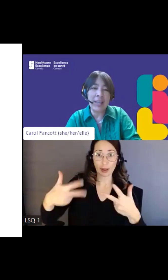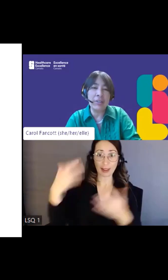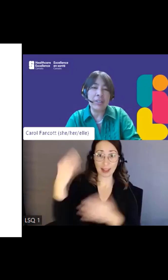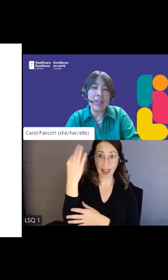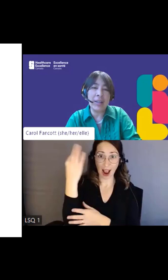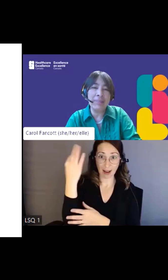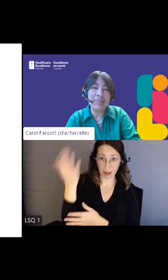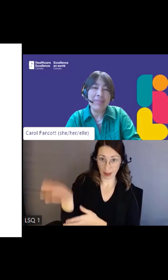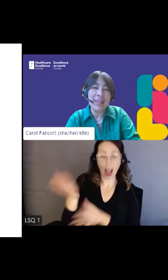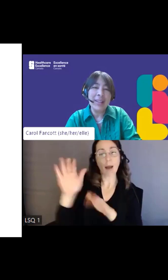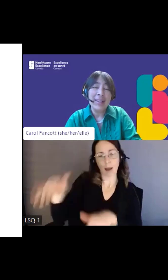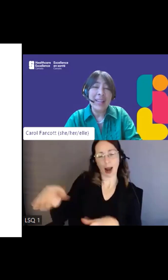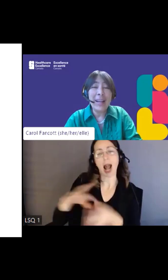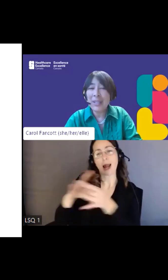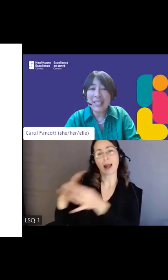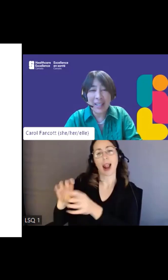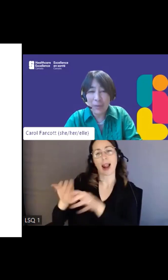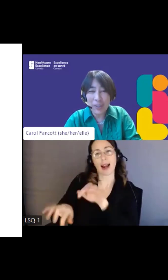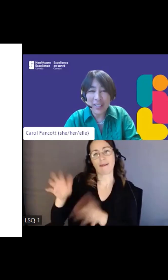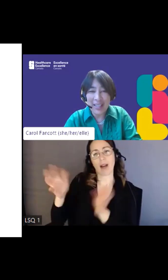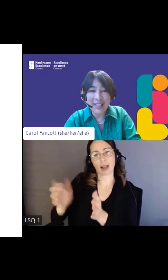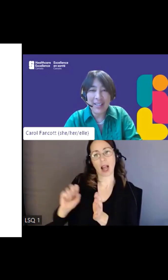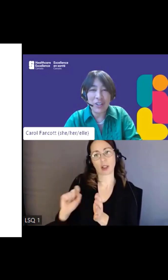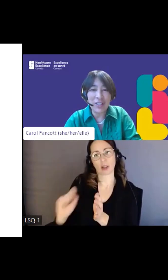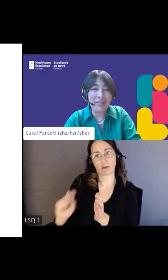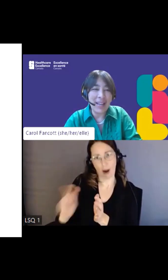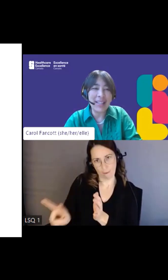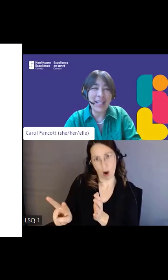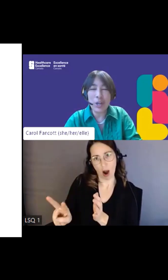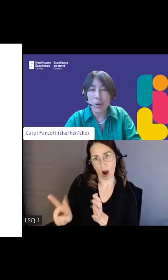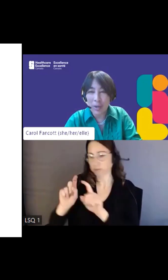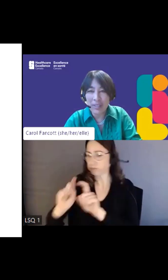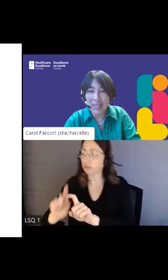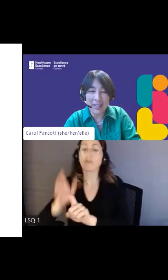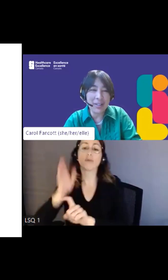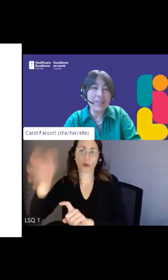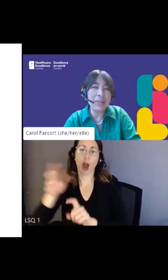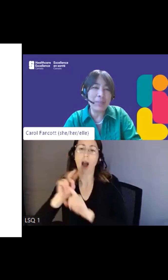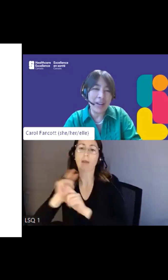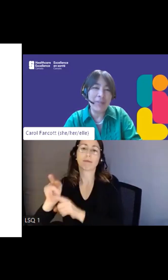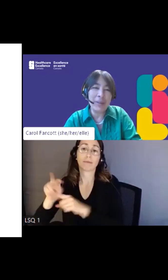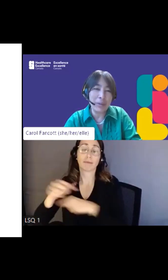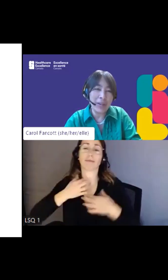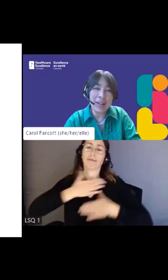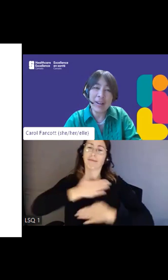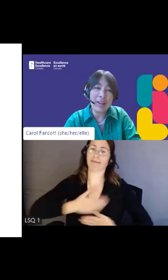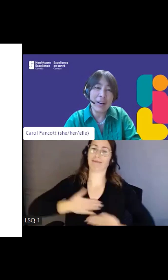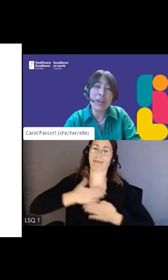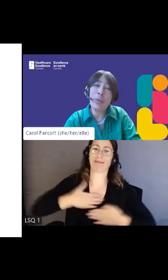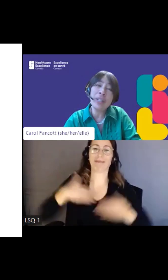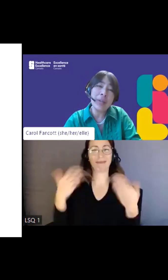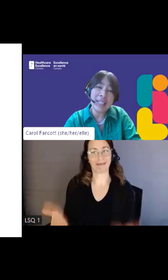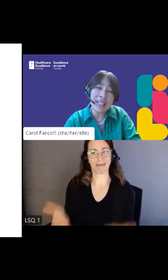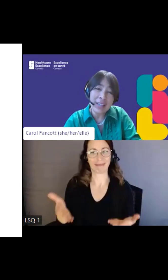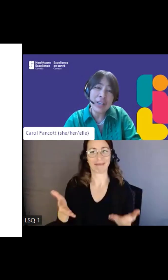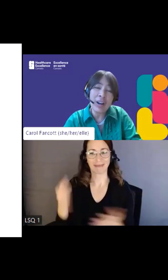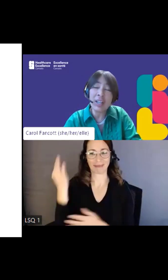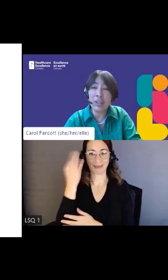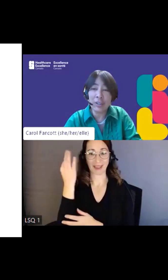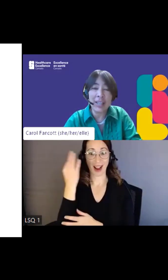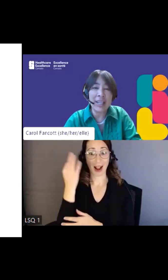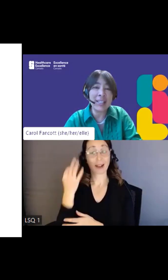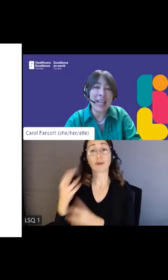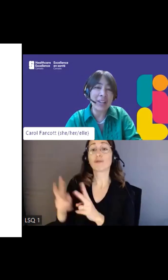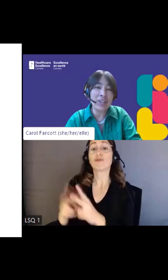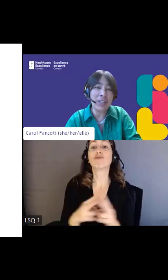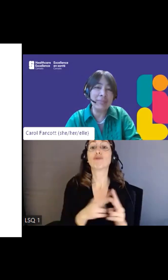consulter plus tard. Et je suis très enthousiaste par rapport à la séance d'aujourd'hui. Je connais nos panélistes. Marika aussi va pouvoir partager ses connaissances